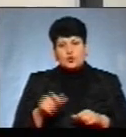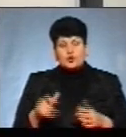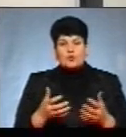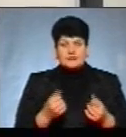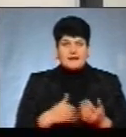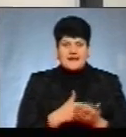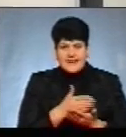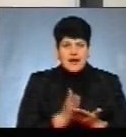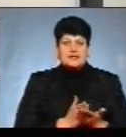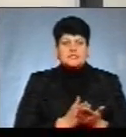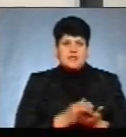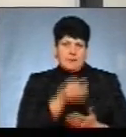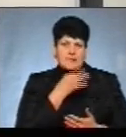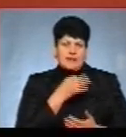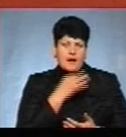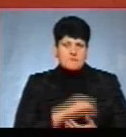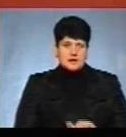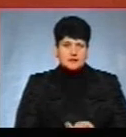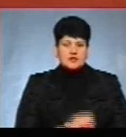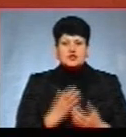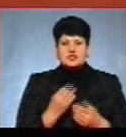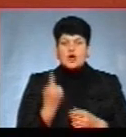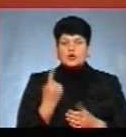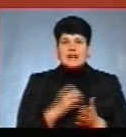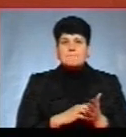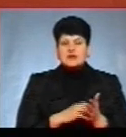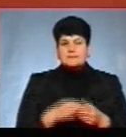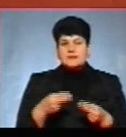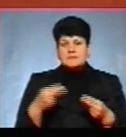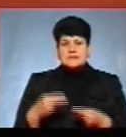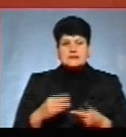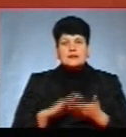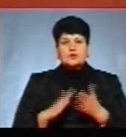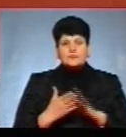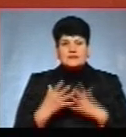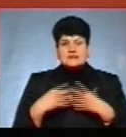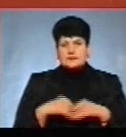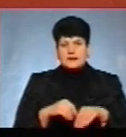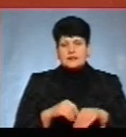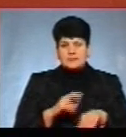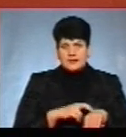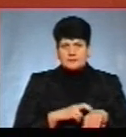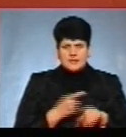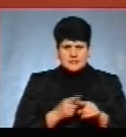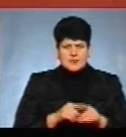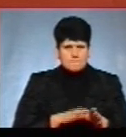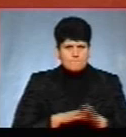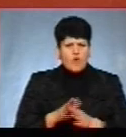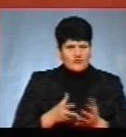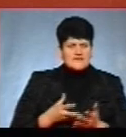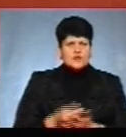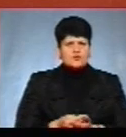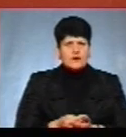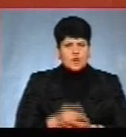людям отримувати нормальні якісні медикаменти. Ще одна причина укладення декларації сімейними лікарями – це повне фінансування, так?